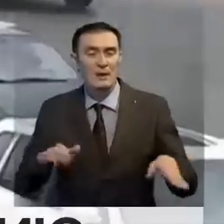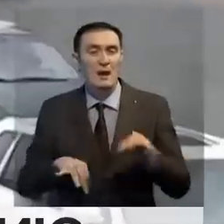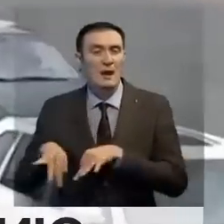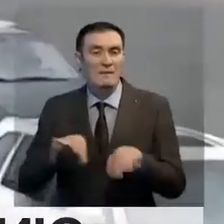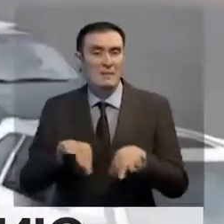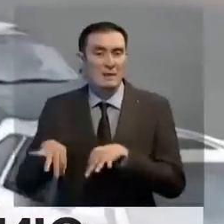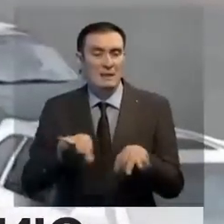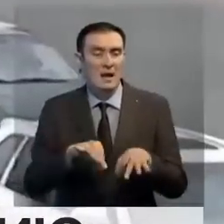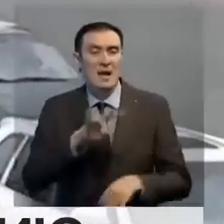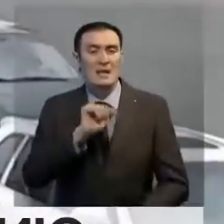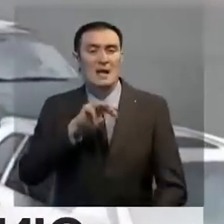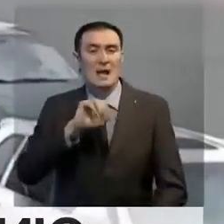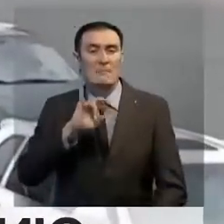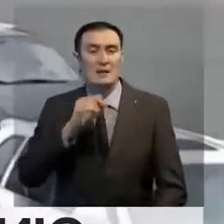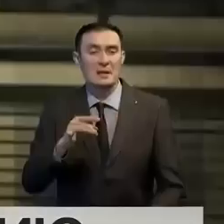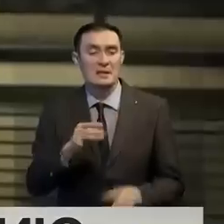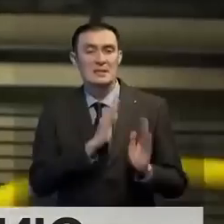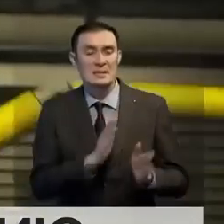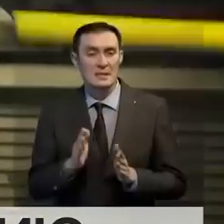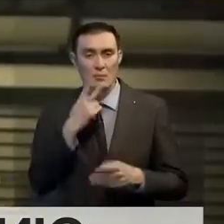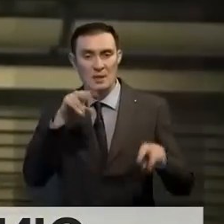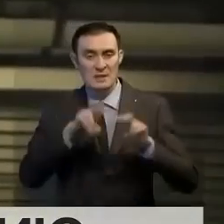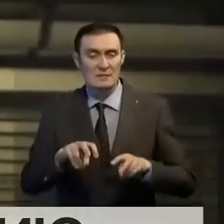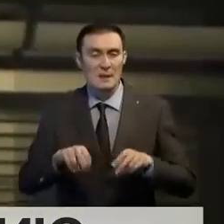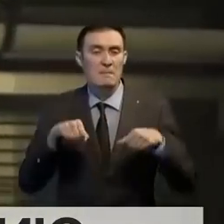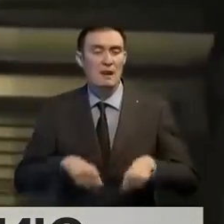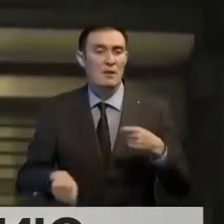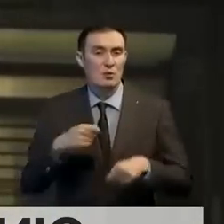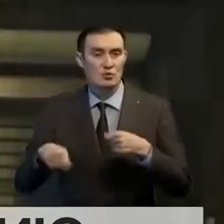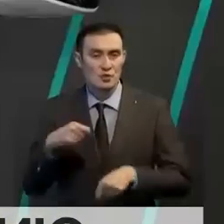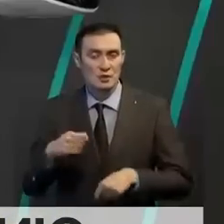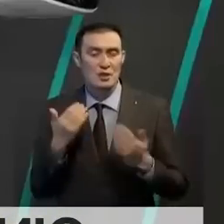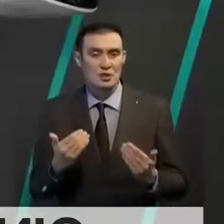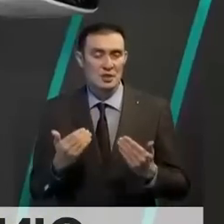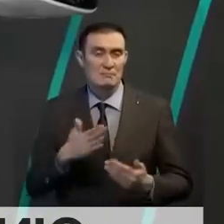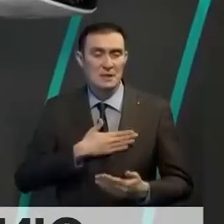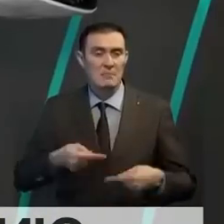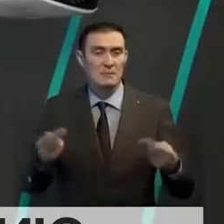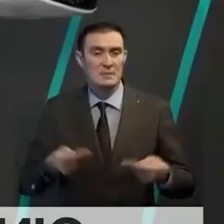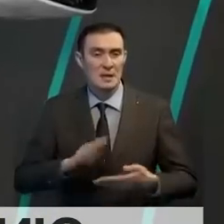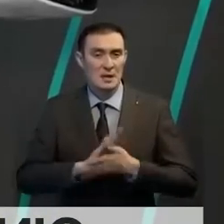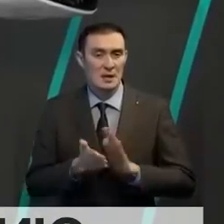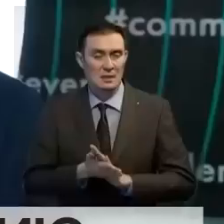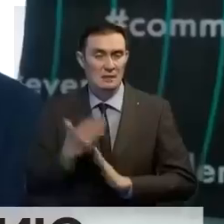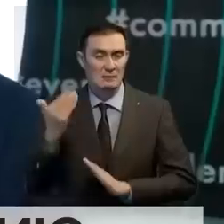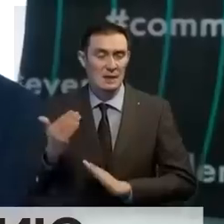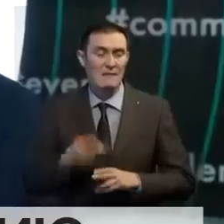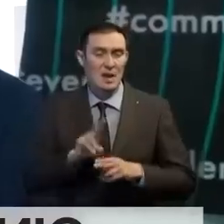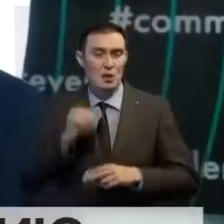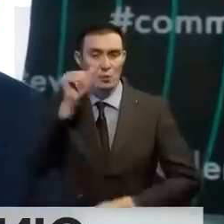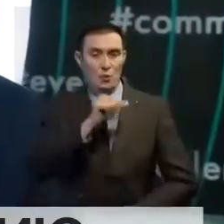автомобили, а в Намангане внедрили систему отслеживания правонарушений. Мы сейчас на данный момент подписали контракт первый, это в этом